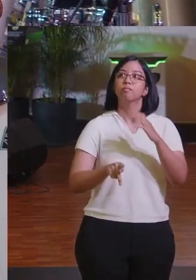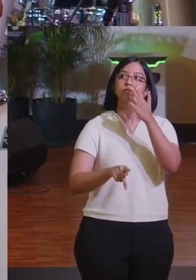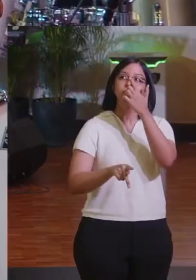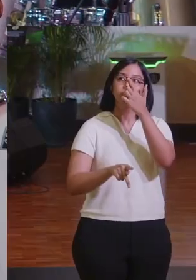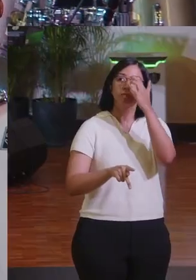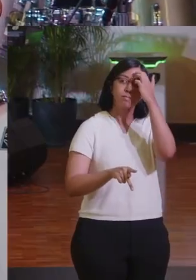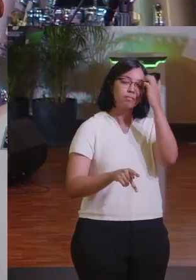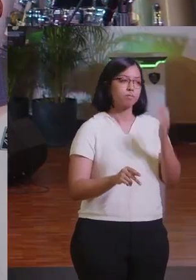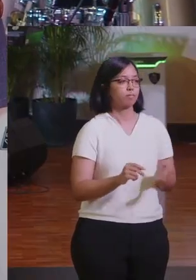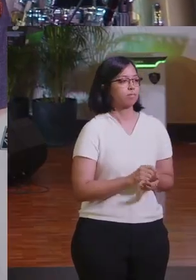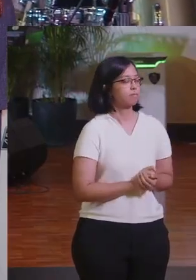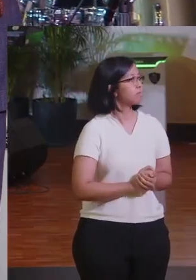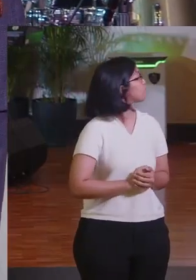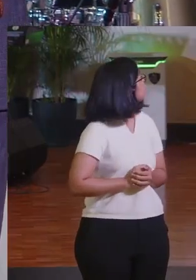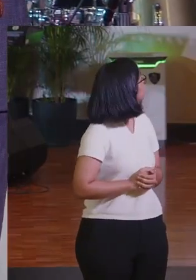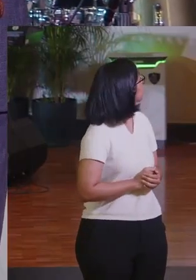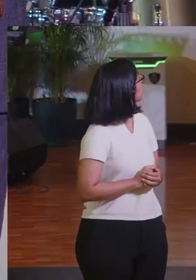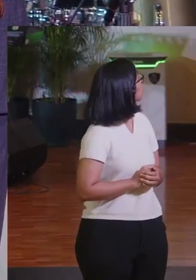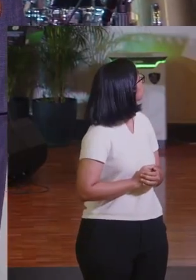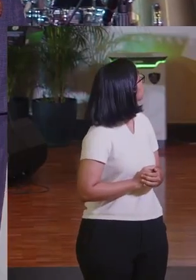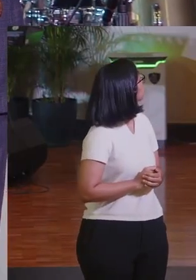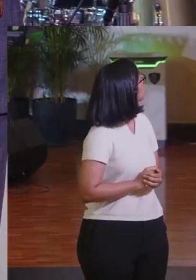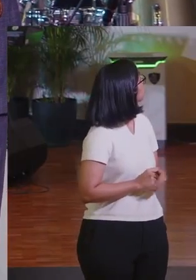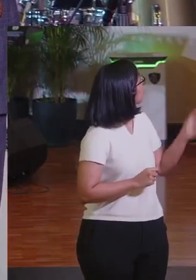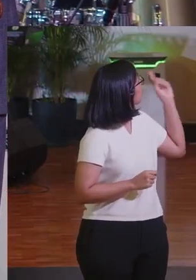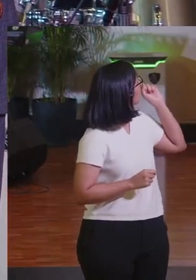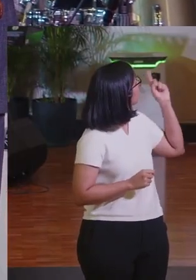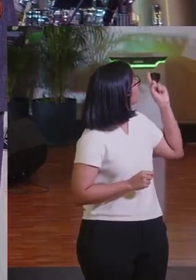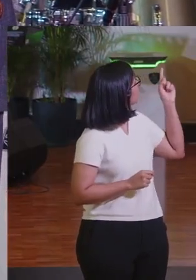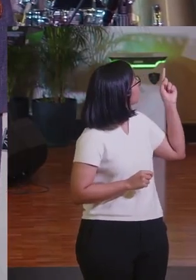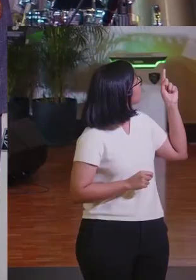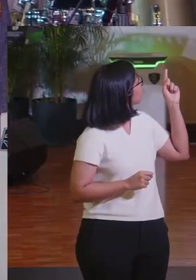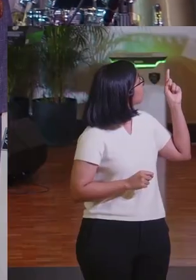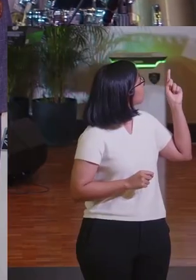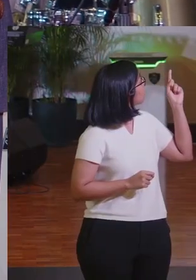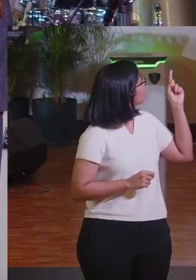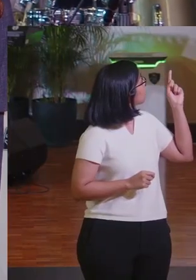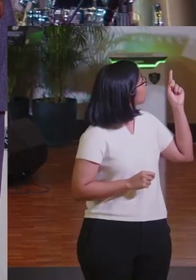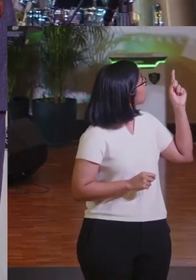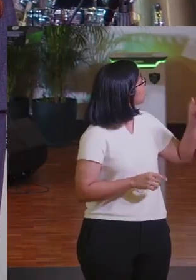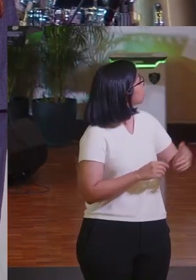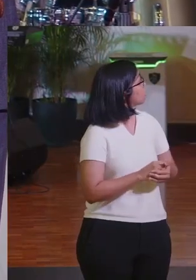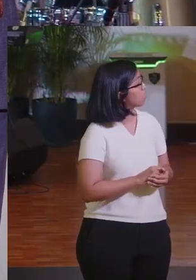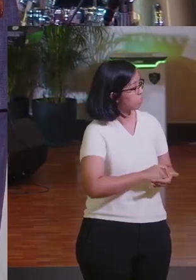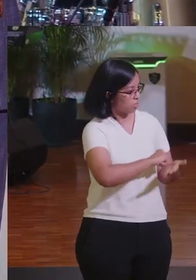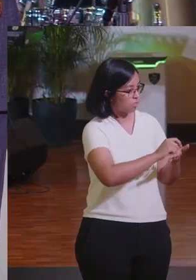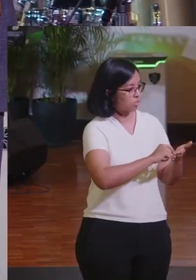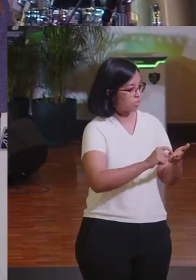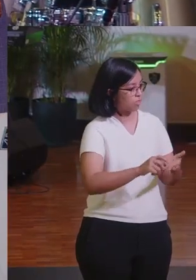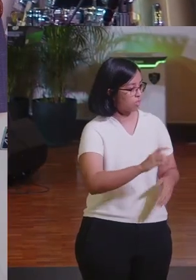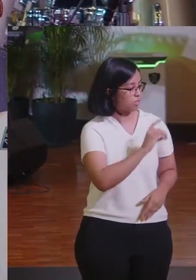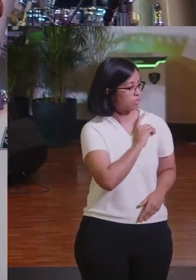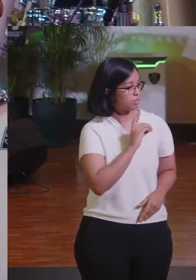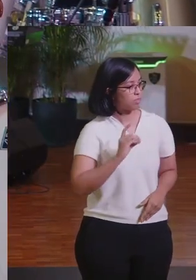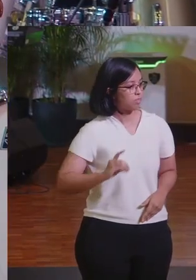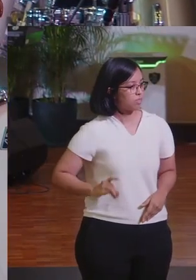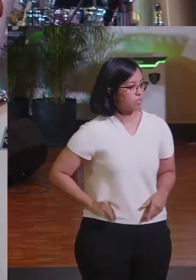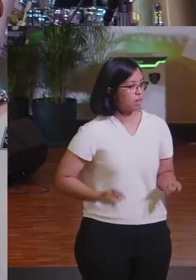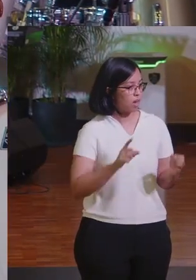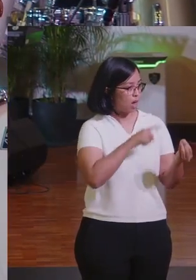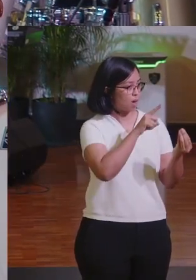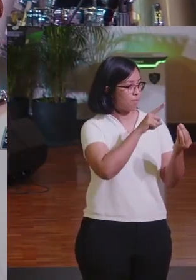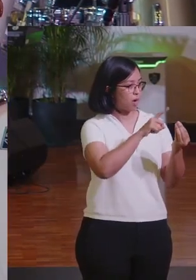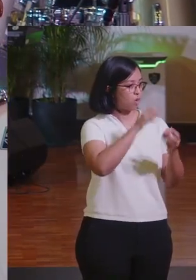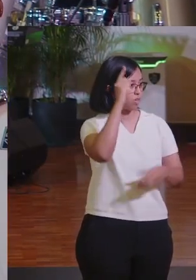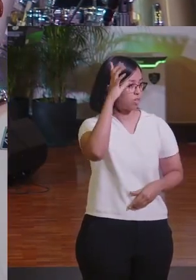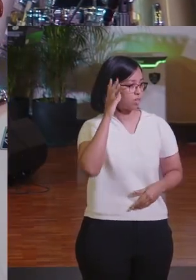verses 7 to 10. Ito po ay isang ninilay-nilay ni David sa pagiging makapangyarihan ng